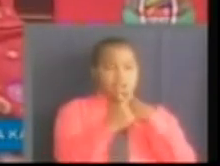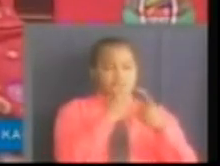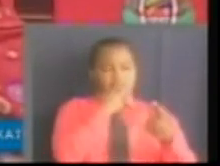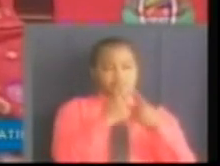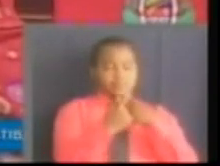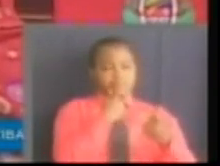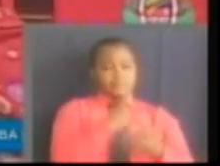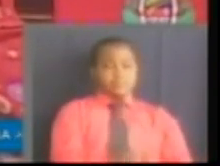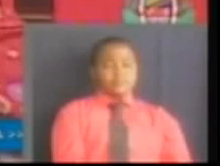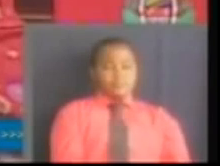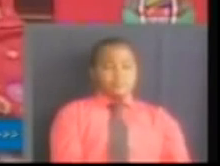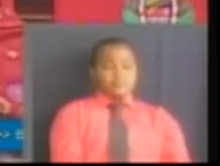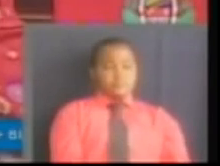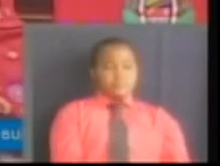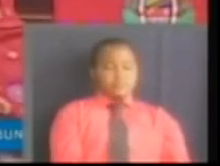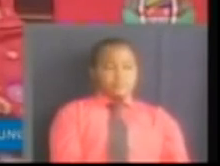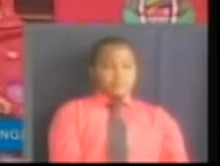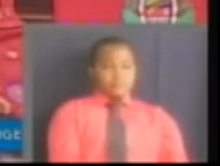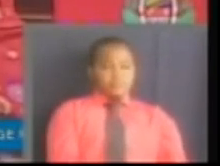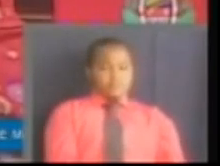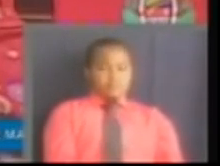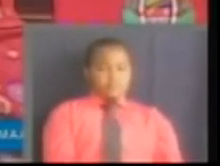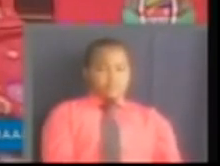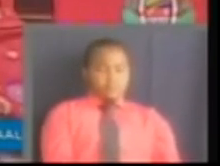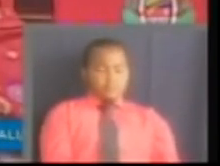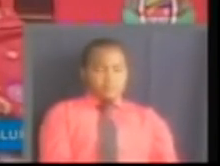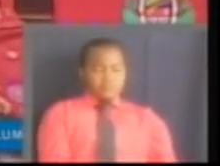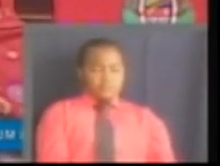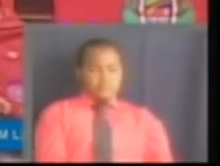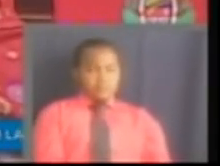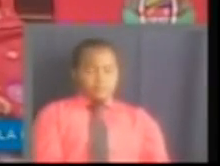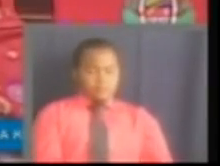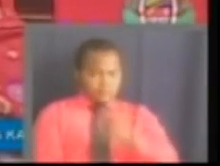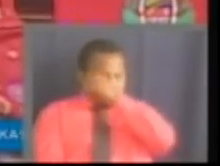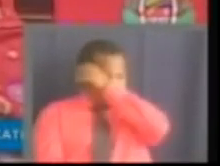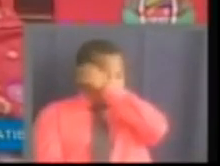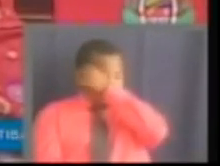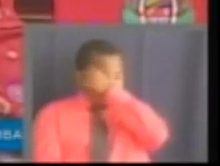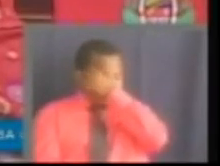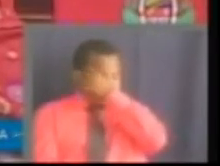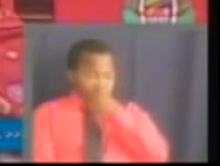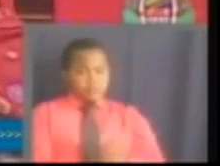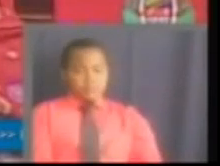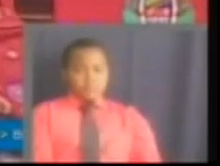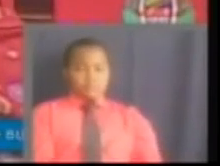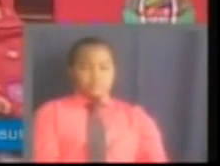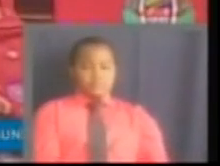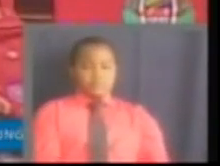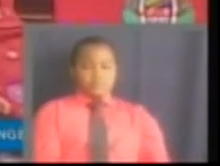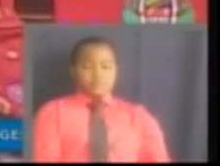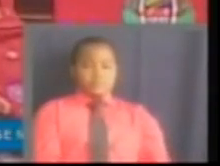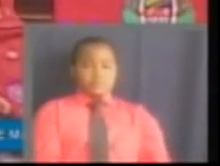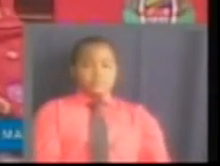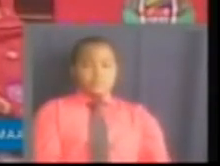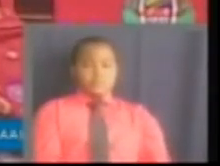ulazima wa kutungwa kwa kanuni hii. Mheshimiwa mwenyekiti, tayari katika kanuni yetu tunayo kanuni.